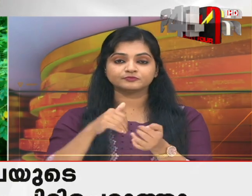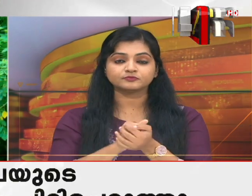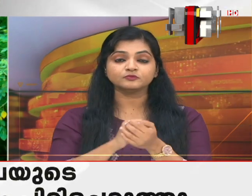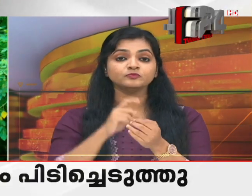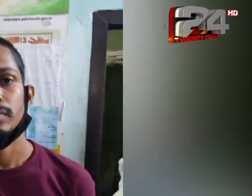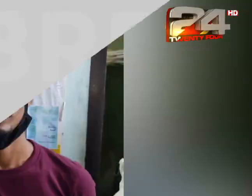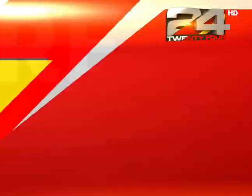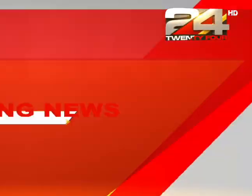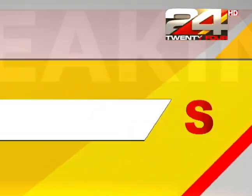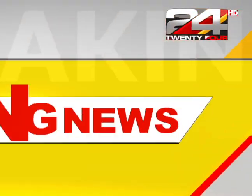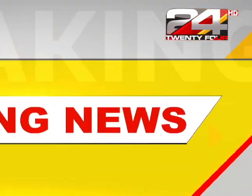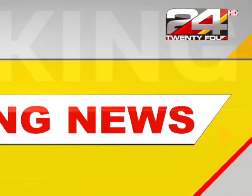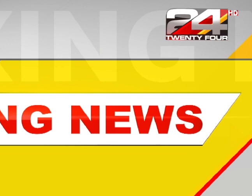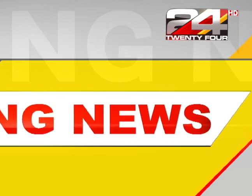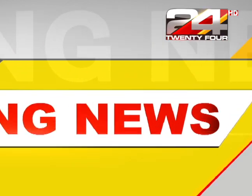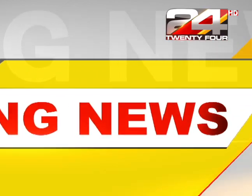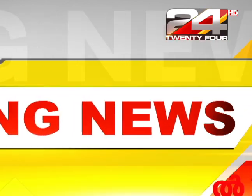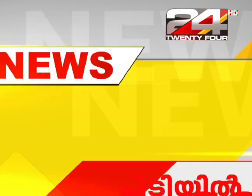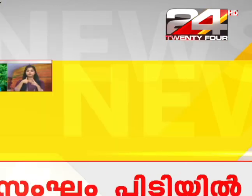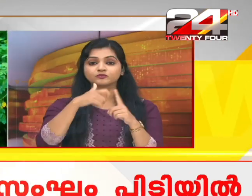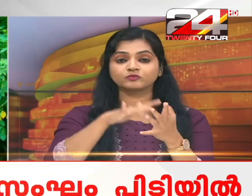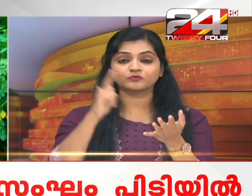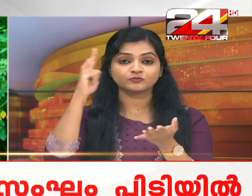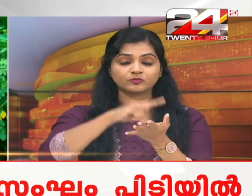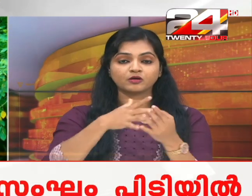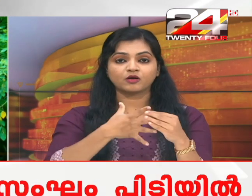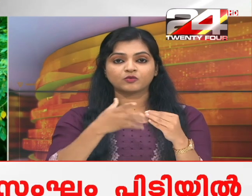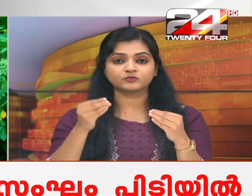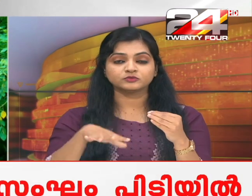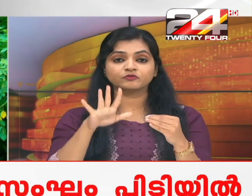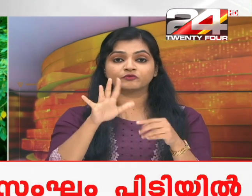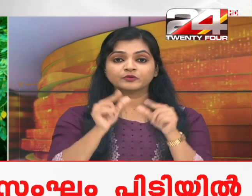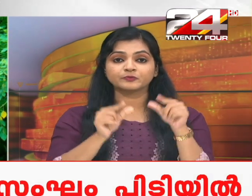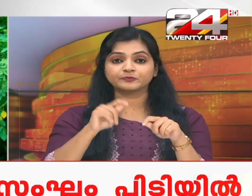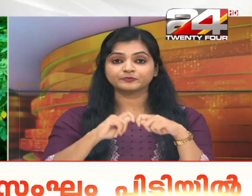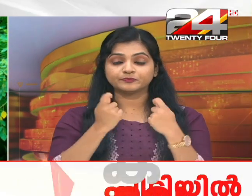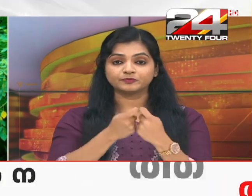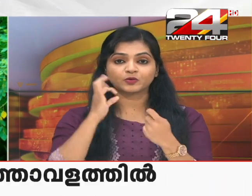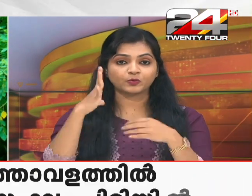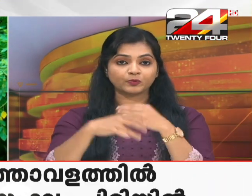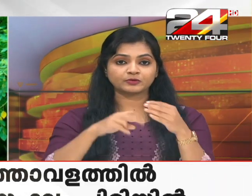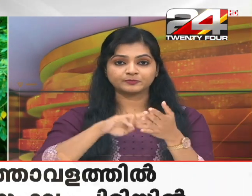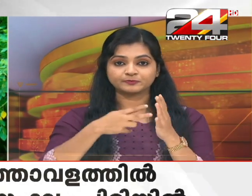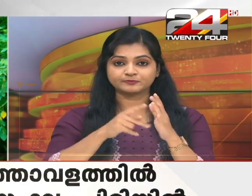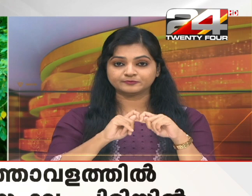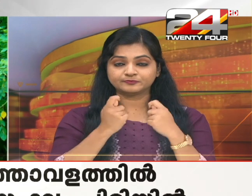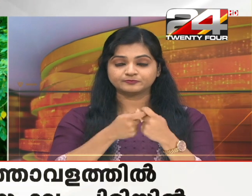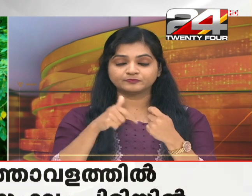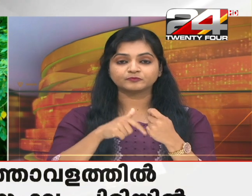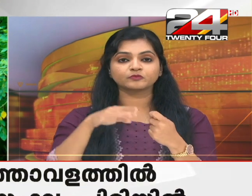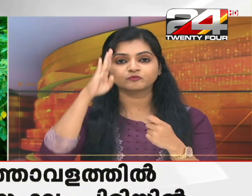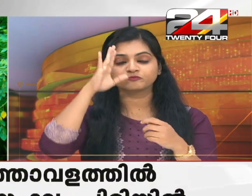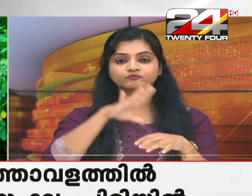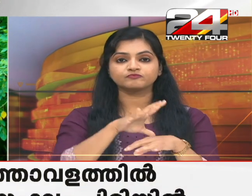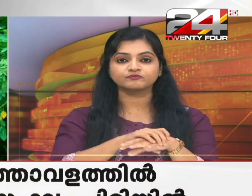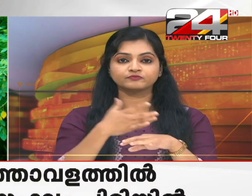കരിപ്പൂർ വിമാനത്താവളത്തിന് പുറത്ത് വെച്ചാണ് ഇന്ന് രാവിലെയോടുകൂടി ഈ വിധത്തിലുള്ള അഞ്ചംഗ സ്വർണ്ണക്കടത്ത് സംഘത്തെ കരിപ്പൂർ പോലീസ് ഇൻസ്പെക്ടറുടെ നേതൃത്വത്തിലുള്ള സംഘം പിടികൂടിയിരിക്കുന്നത്. മലപ്പുറം